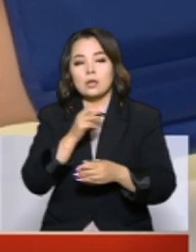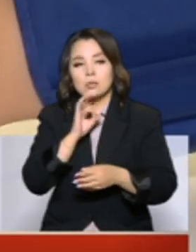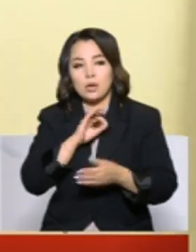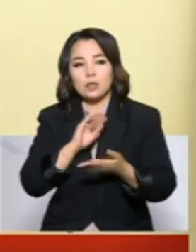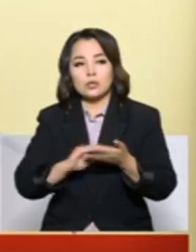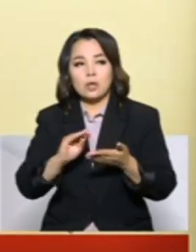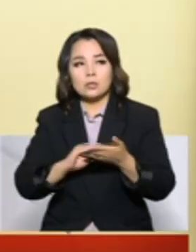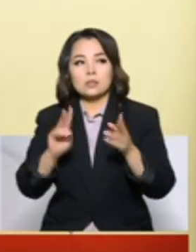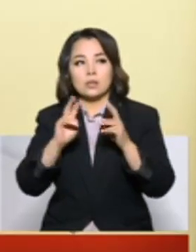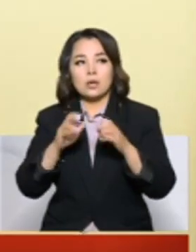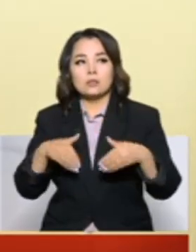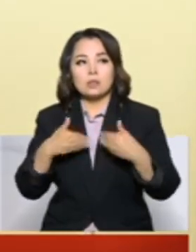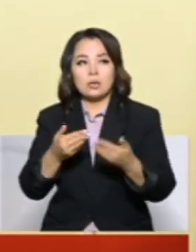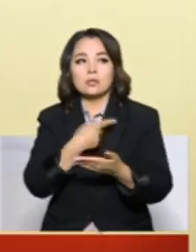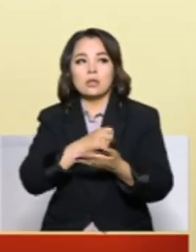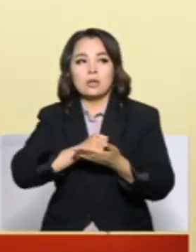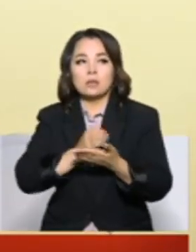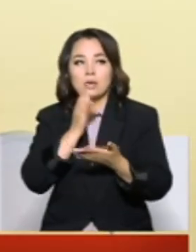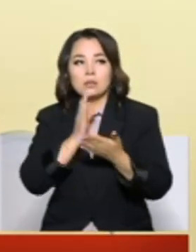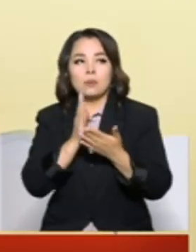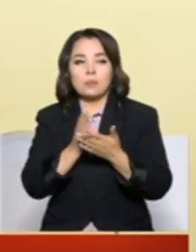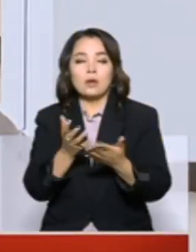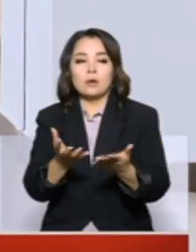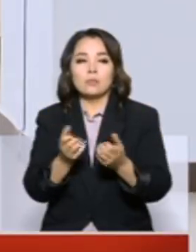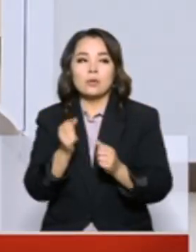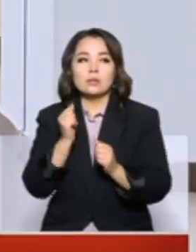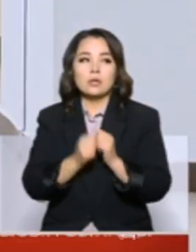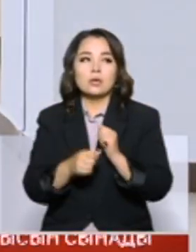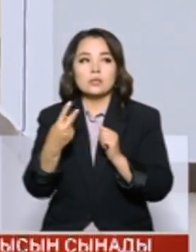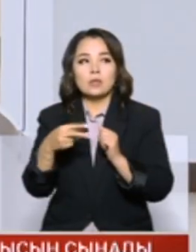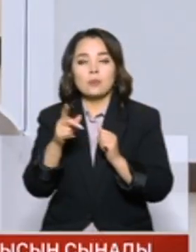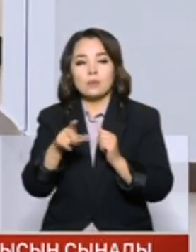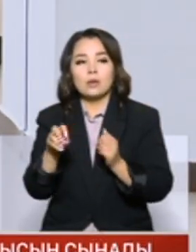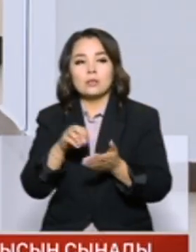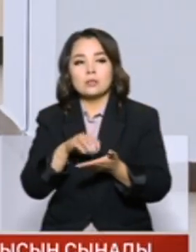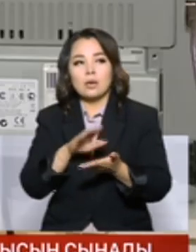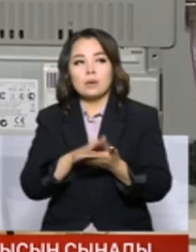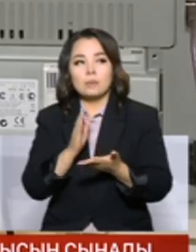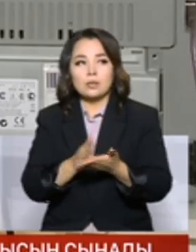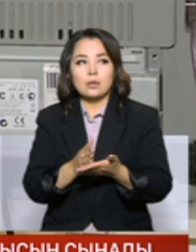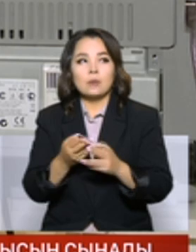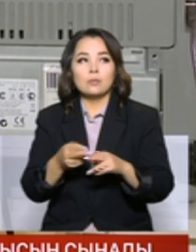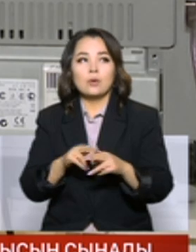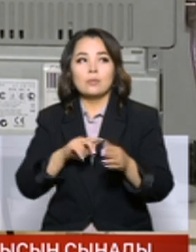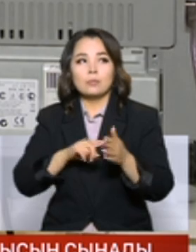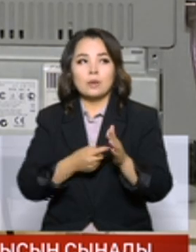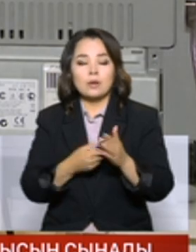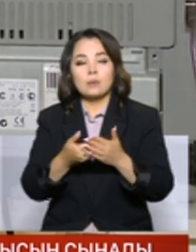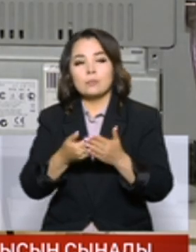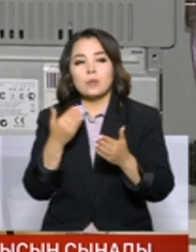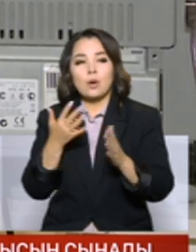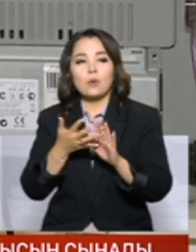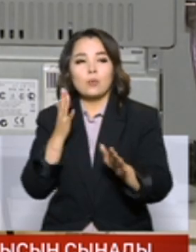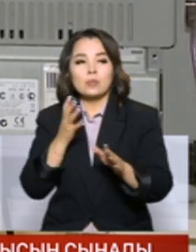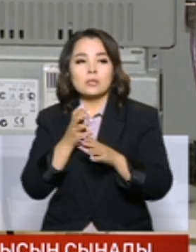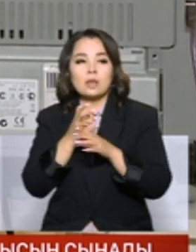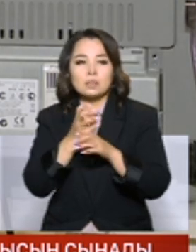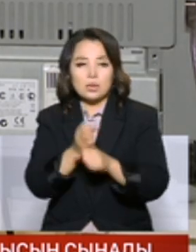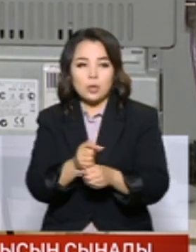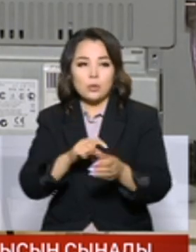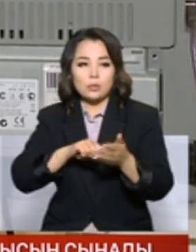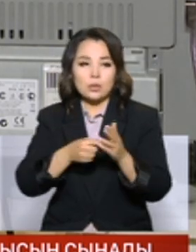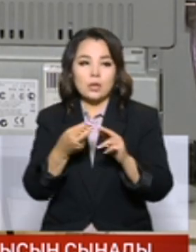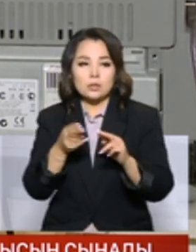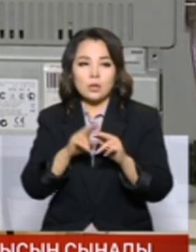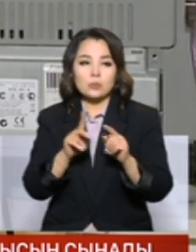кеңес береді. Арасында диагноз қояды. Қабылдауға күніне 20 пациент жазылады екен. Мақсат бұл врачтың алдындағы очередті азайту.